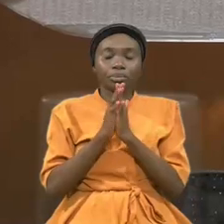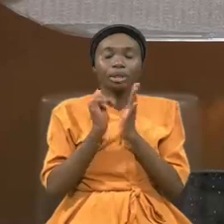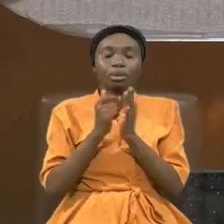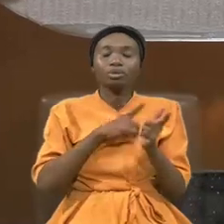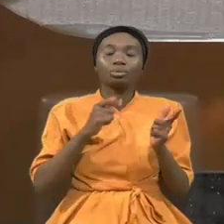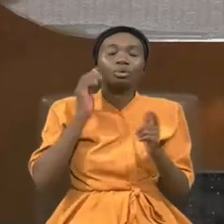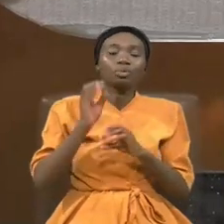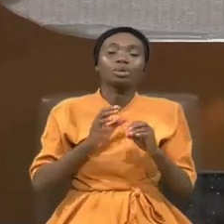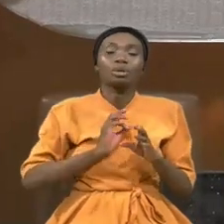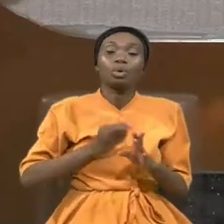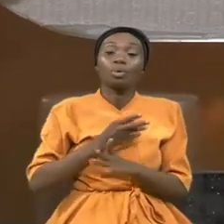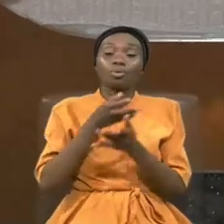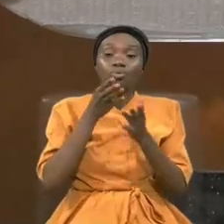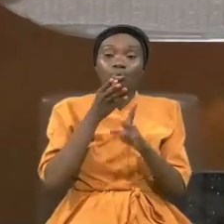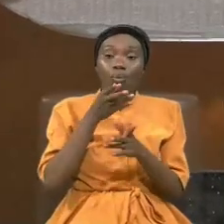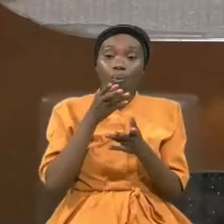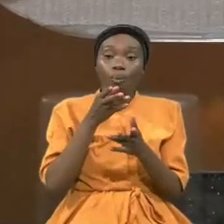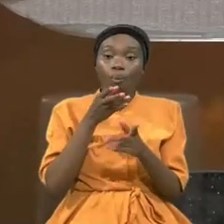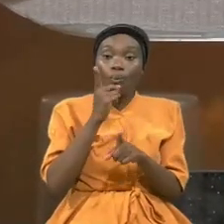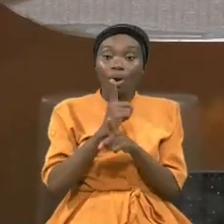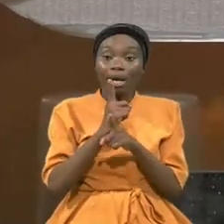Seigneur nous corrige et